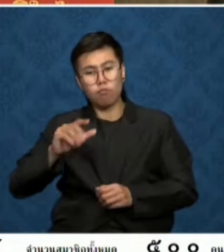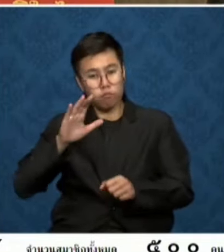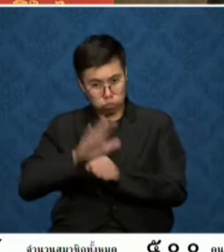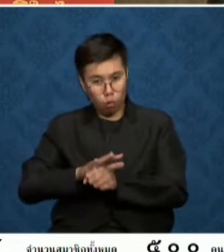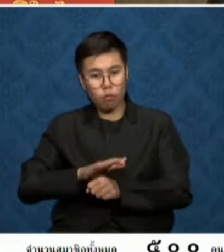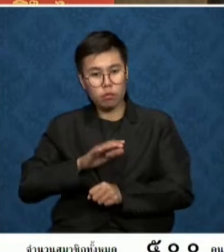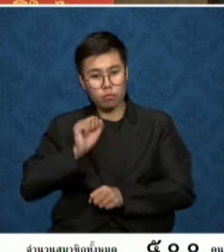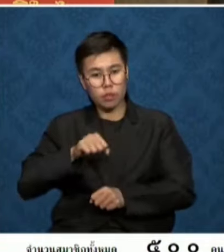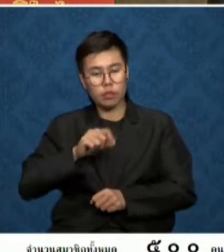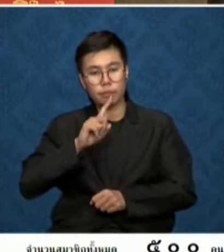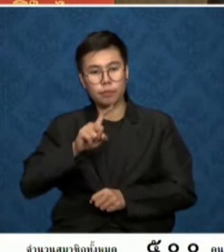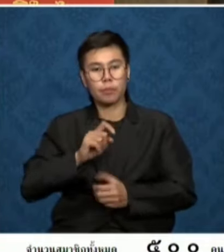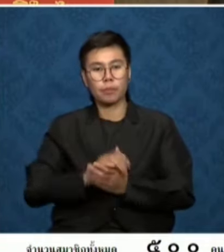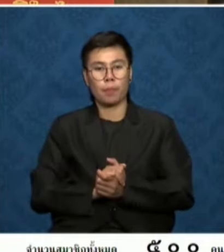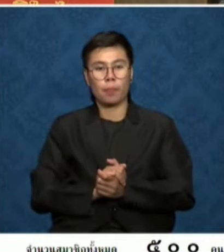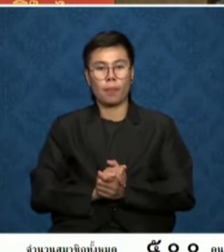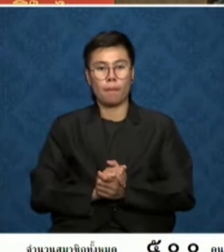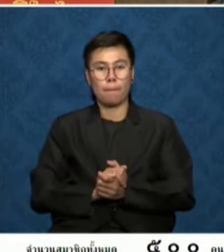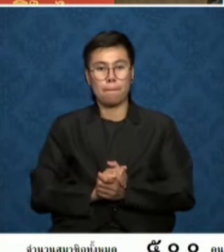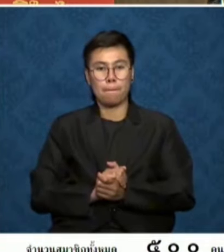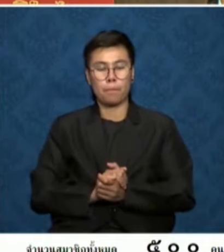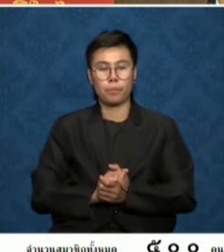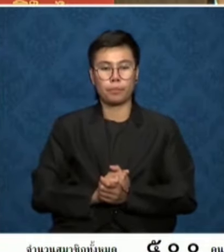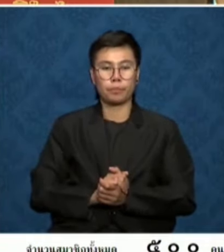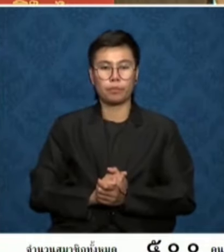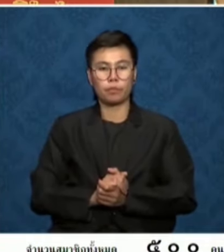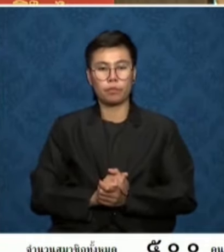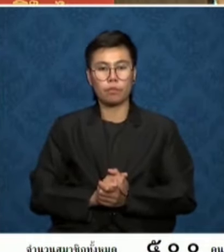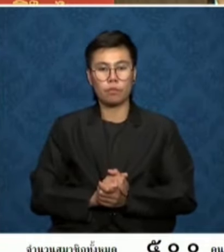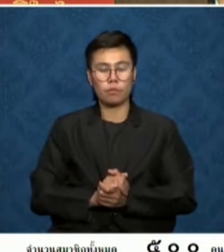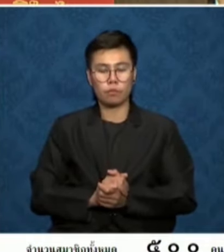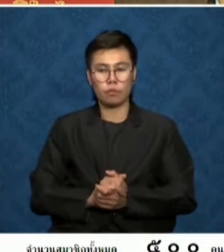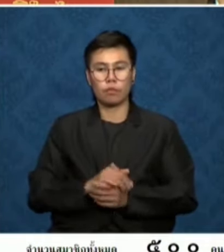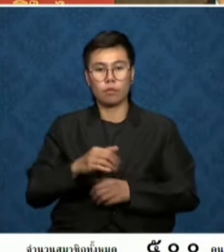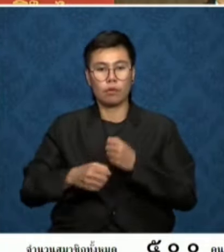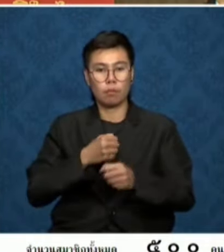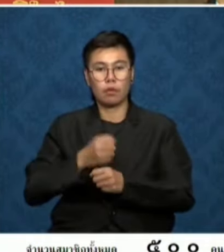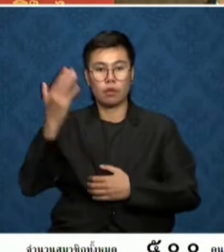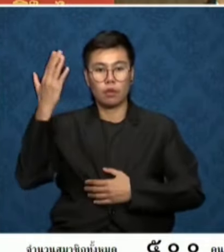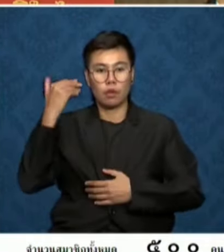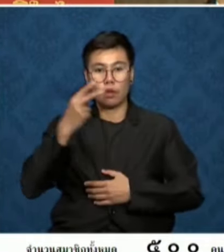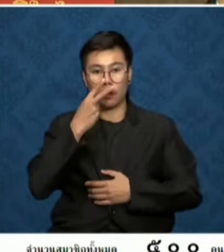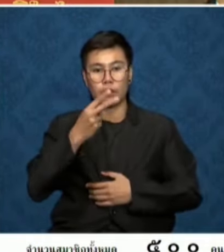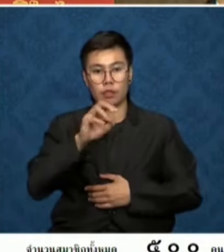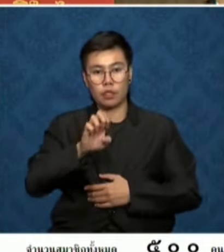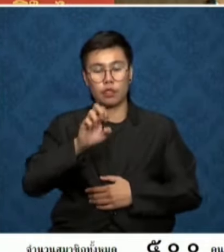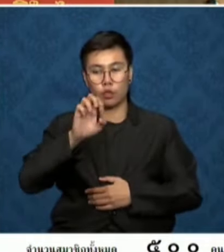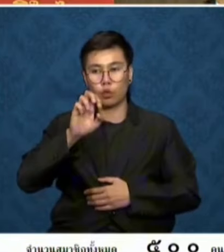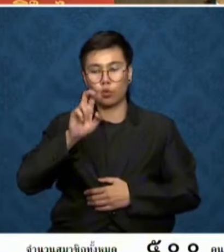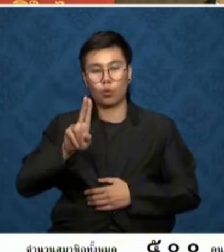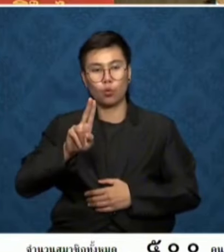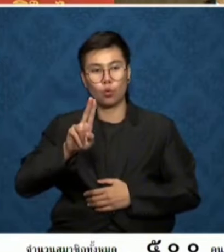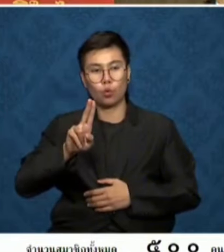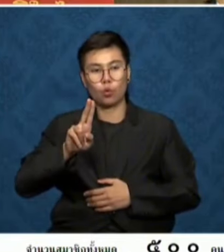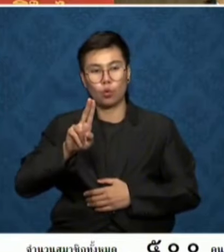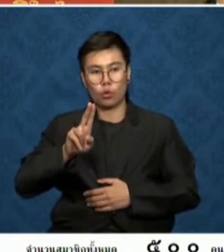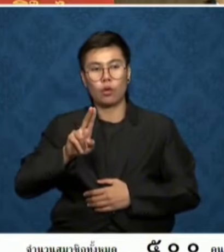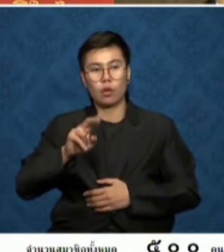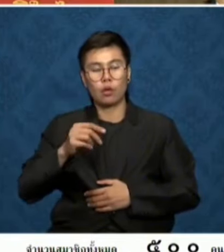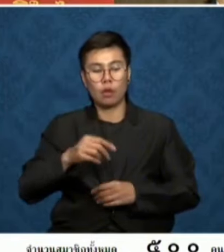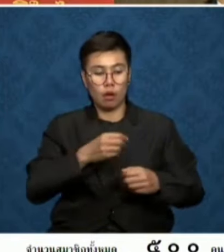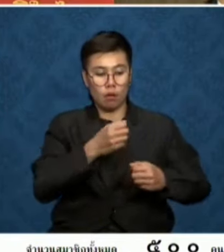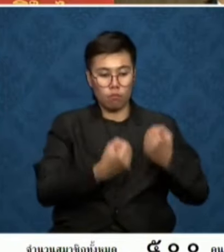เด็นต่อมาค่ะท่านประธานประเด็นต่อมาเนี่ยยิ่งข่าวเมื่อปีที่แล้วเนี่ยเราเห็นแล้วว่า EU เขาประกาศทั้งเลิกผลิตและขายรถสัน